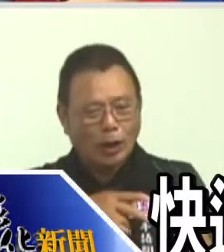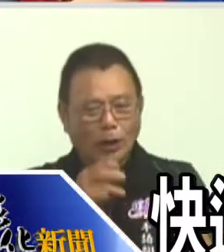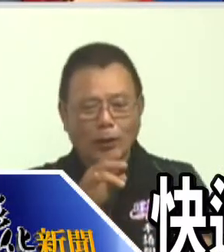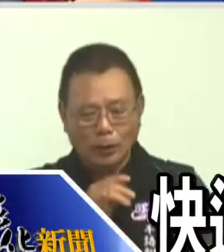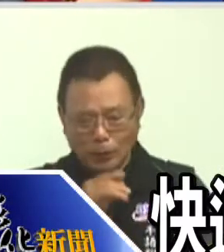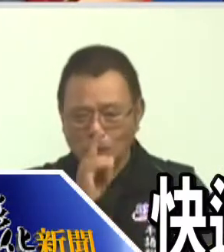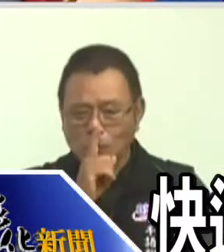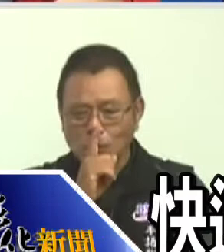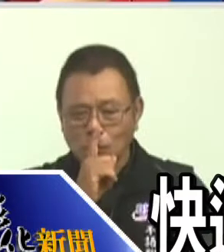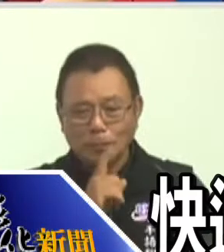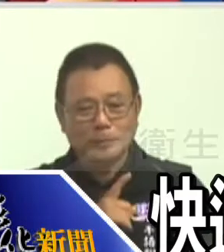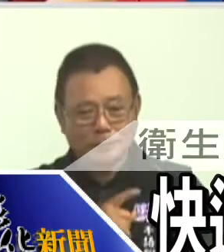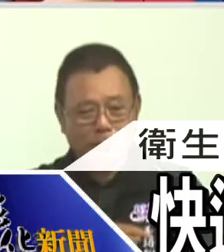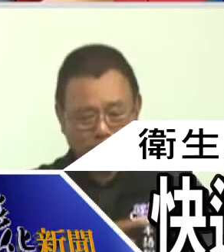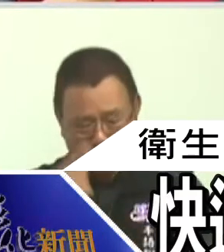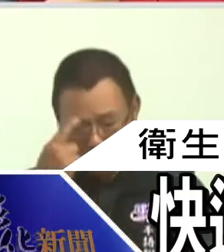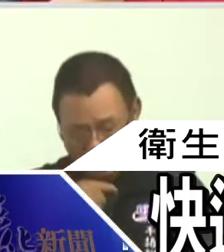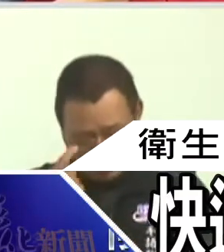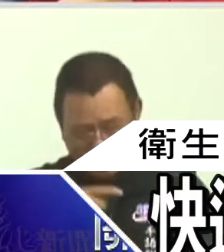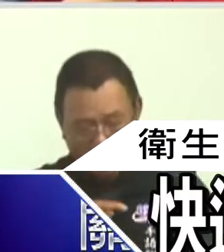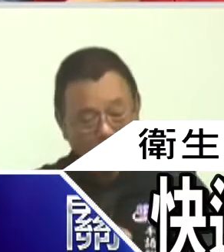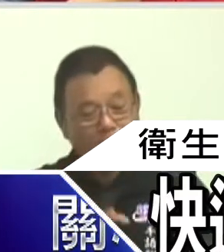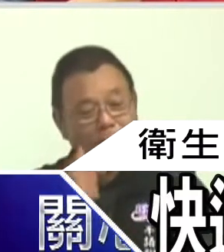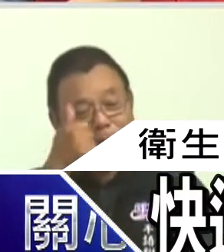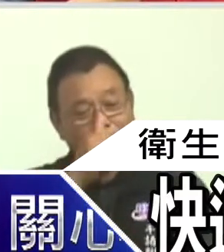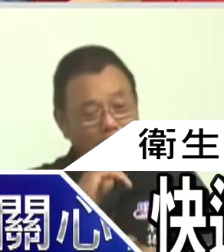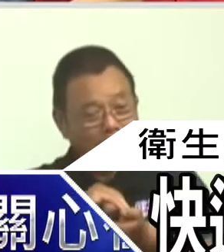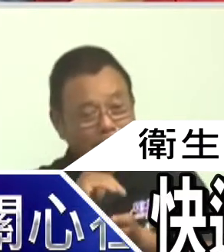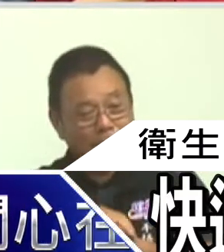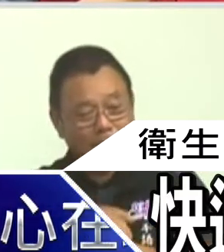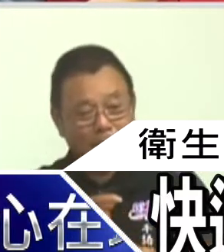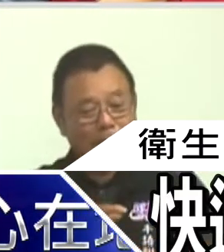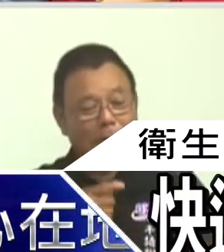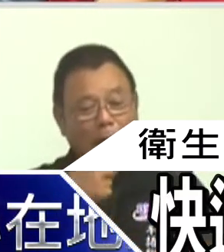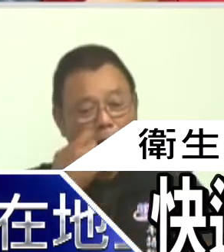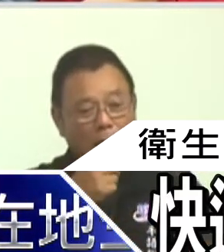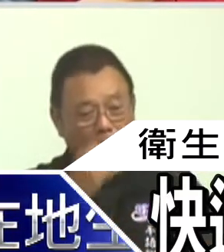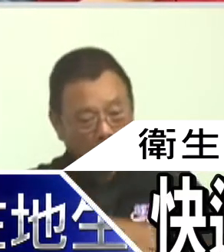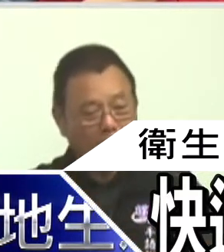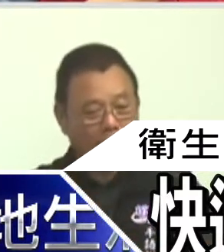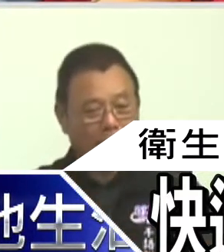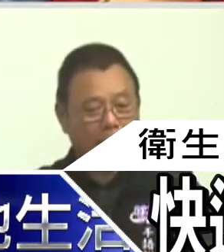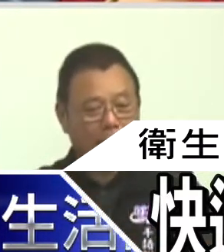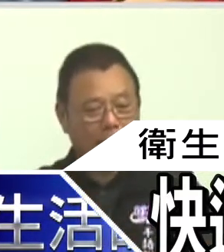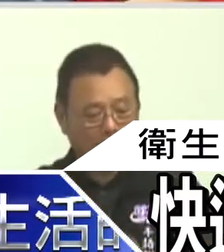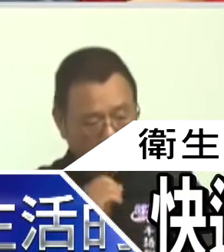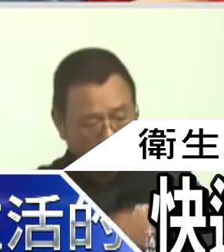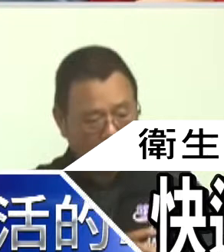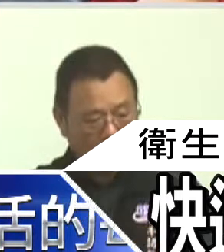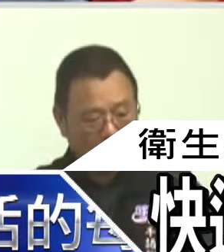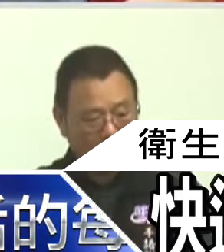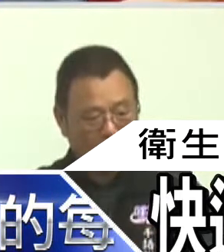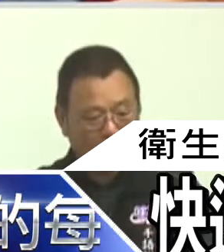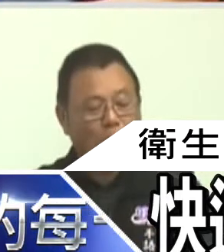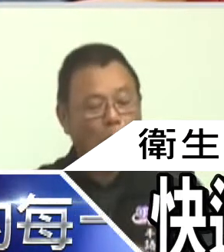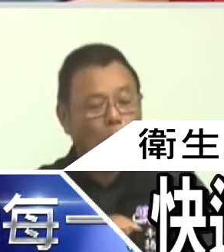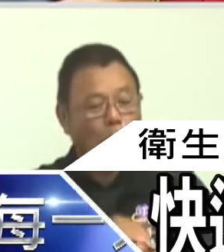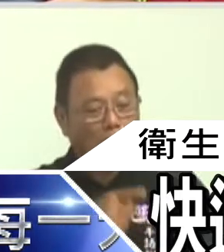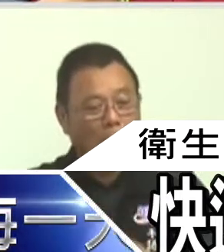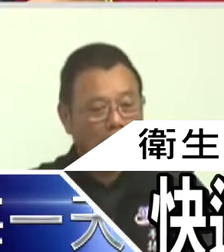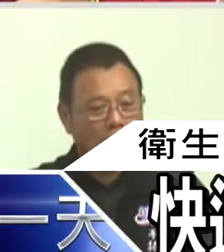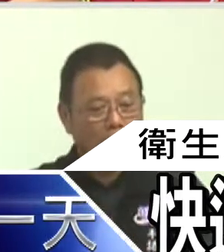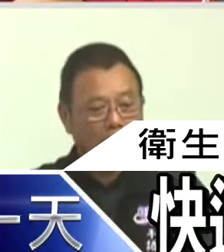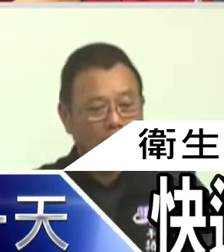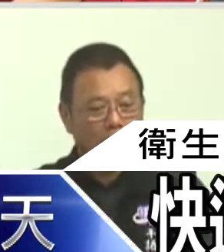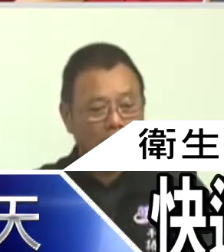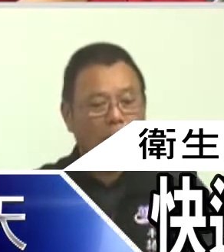检。 你出现症状，只要到我们的监测站这几家医院的急诊室，你只要跟医生说我接触过